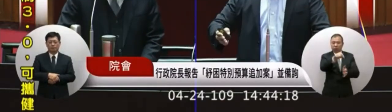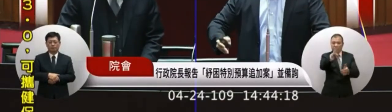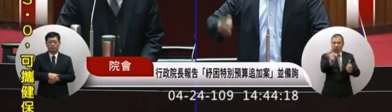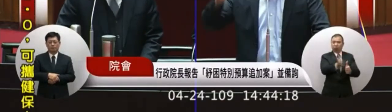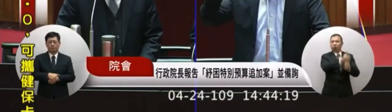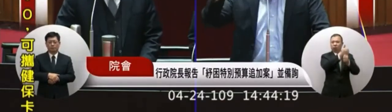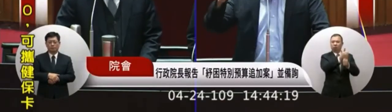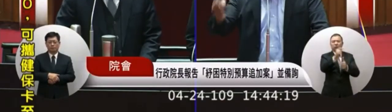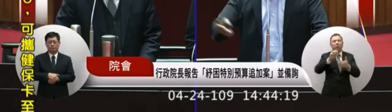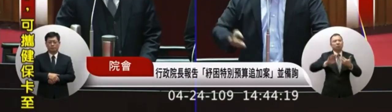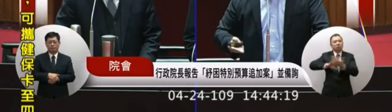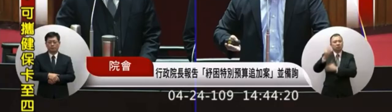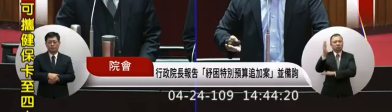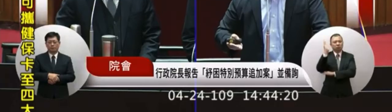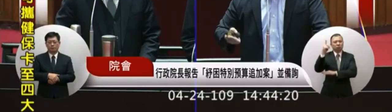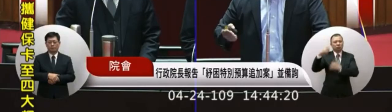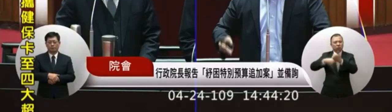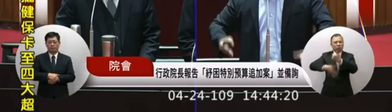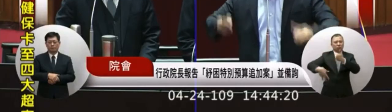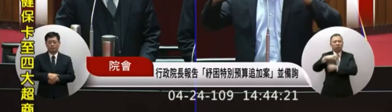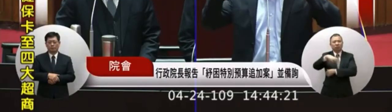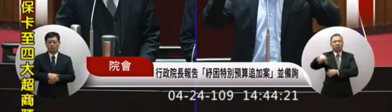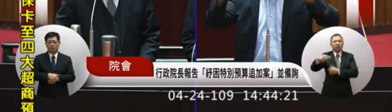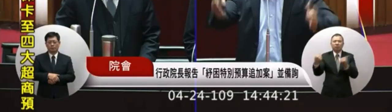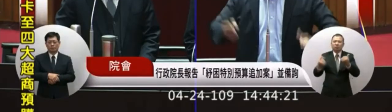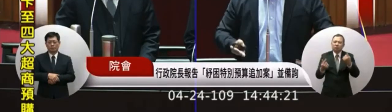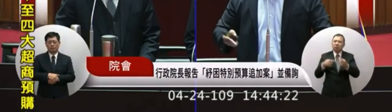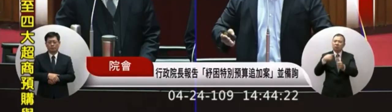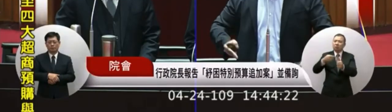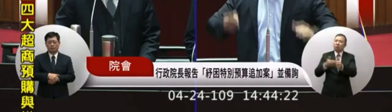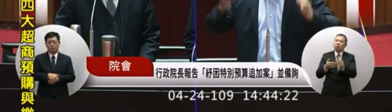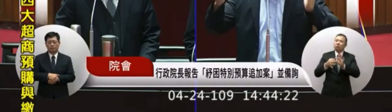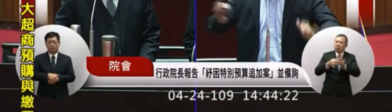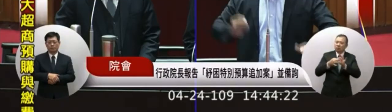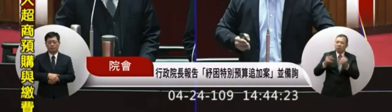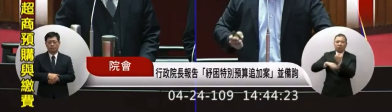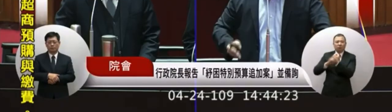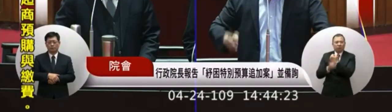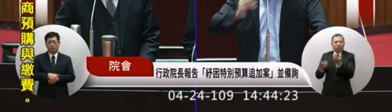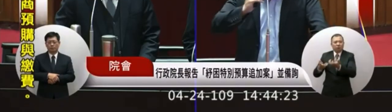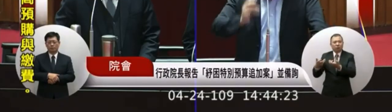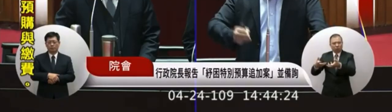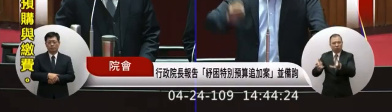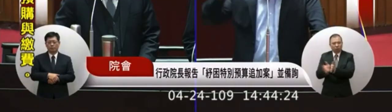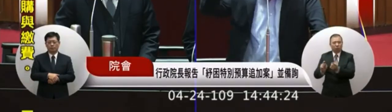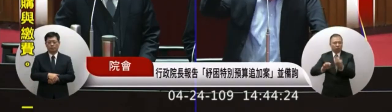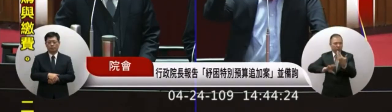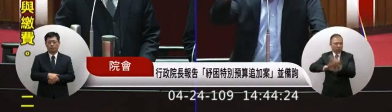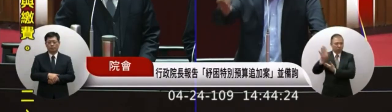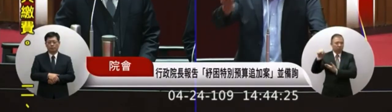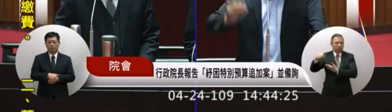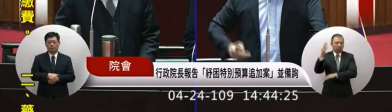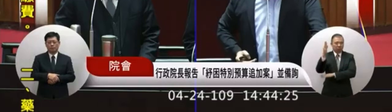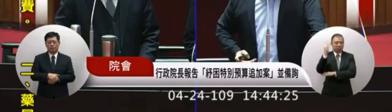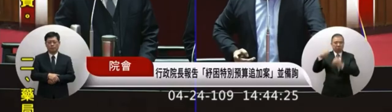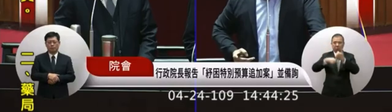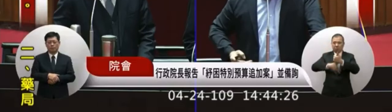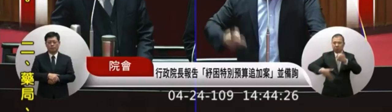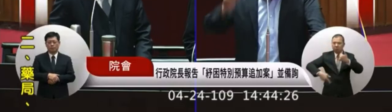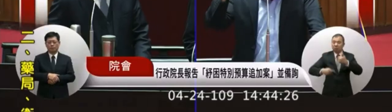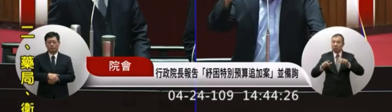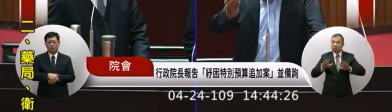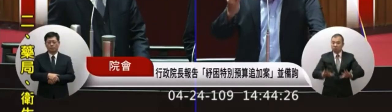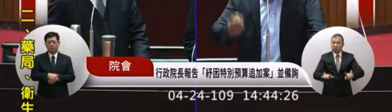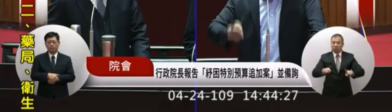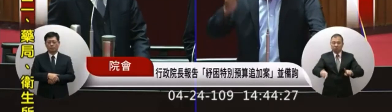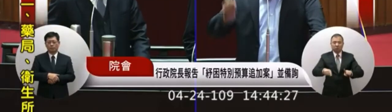嘛有其他的部会，比如讲教育的，吼，啊，比如讲有法务部的，吼，其他的部门，啊，就是讲即马。这个到底哈，